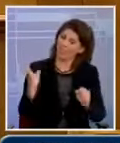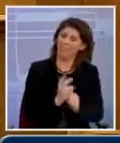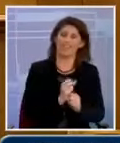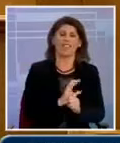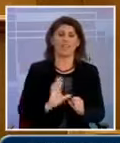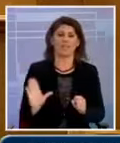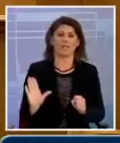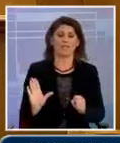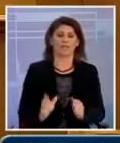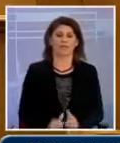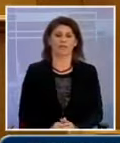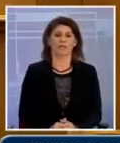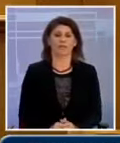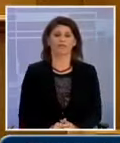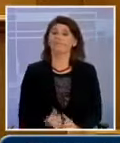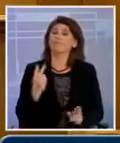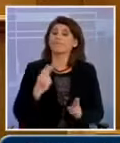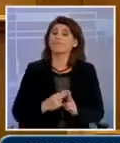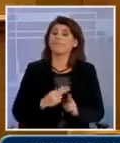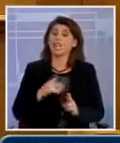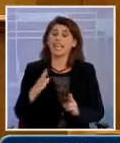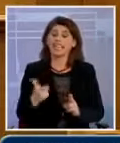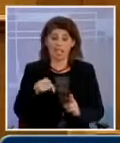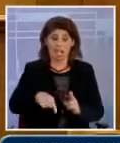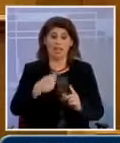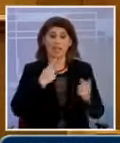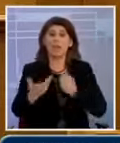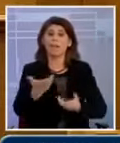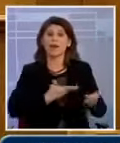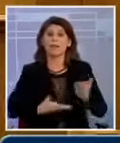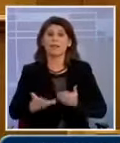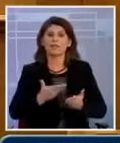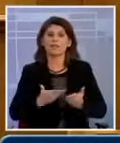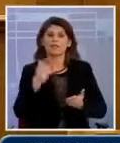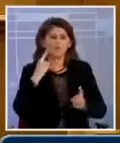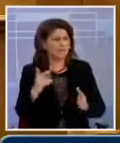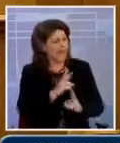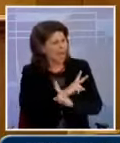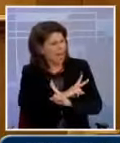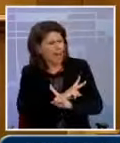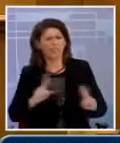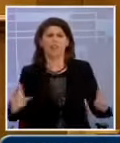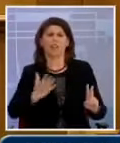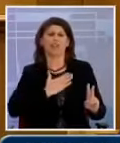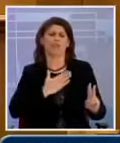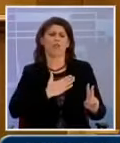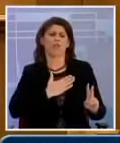καταφέρουμε, κυρίως γιατί σε αυτή τη διαπραγμάτευση έχουμε πασίδηλα το δίκαιο με το μέρος μας.